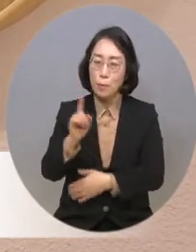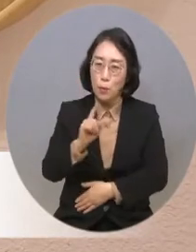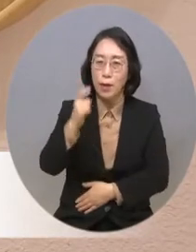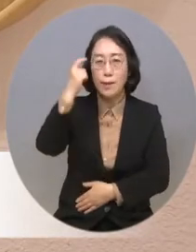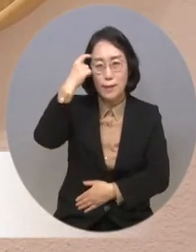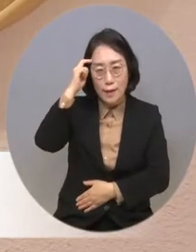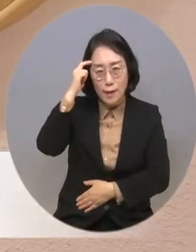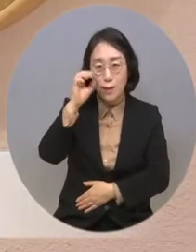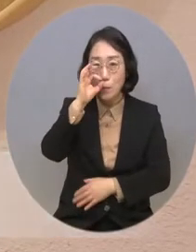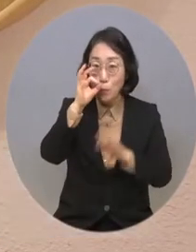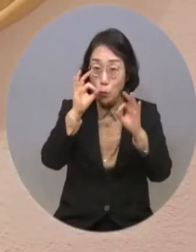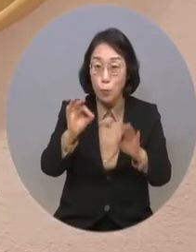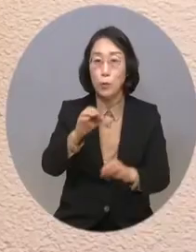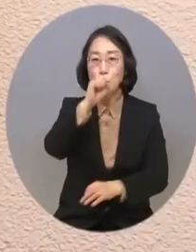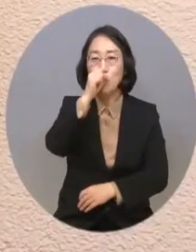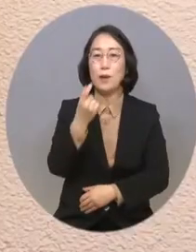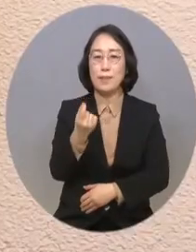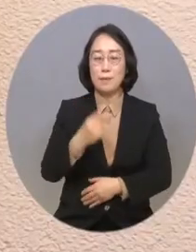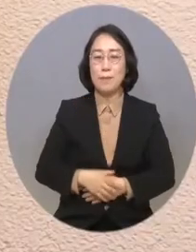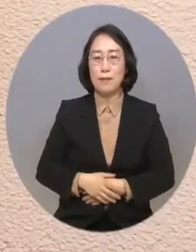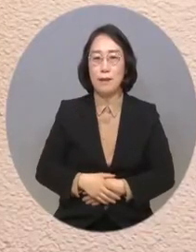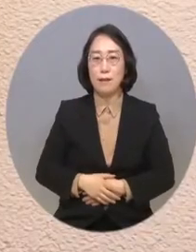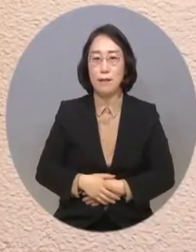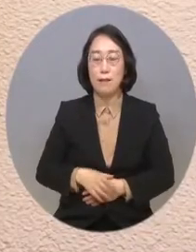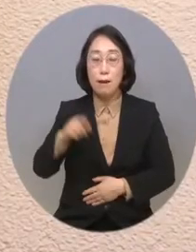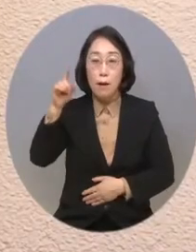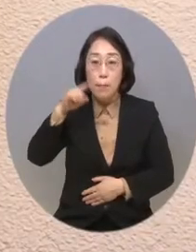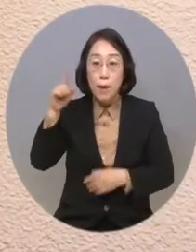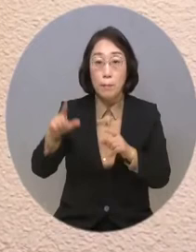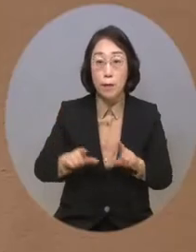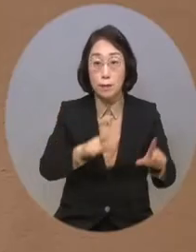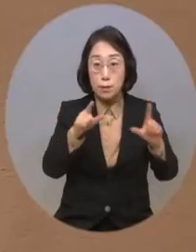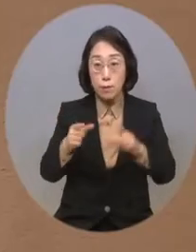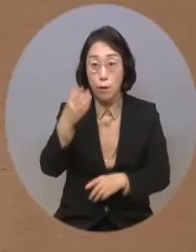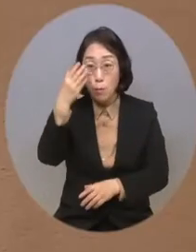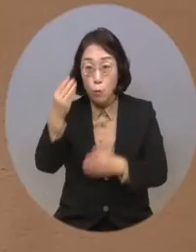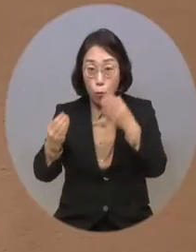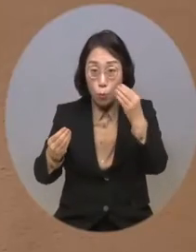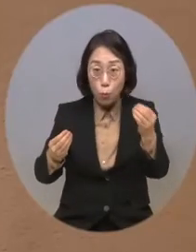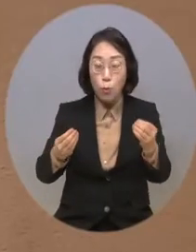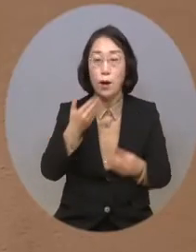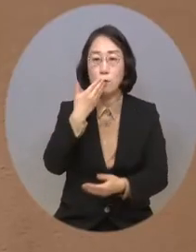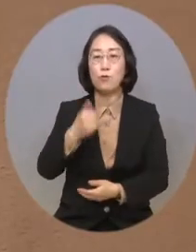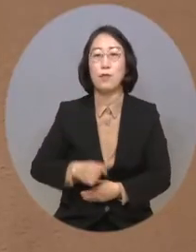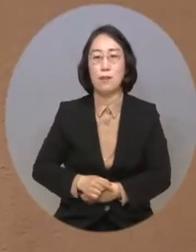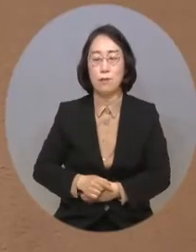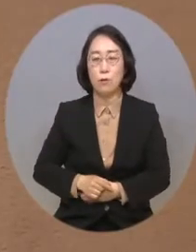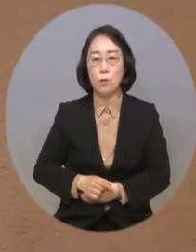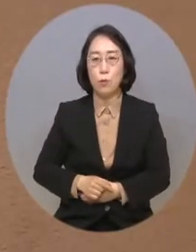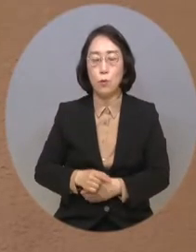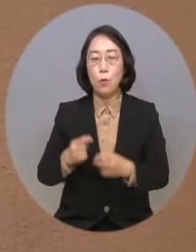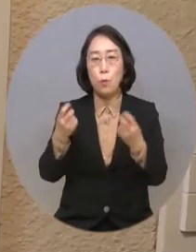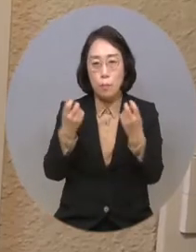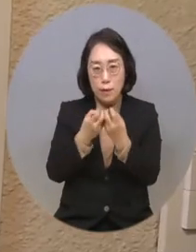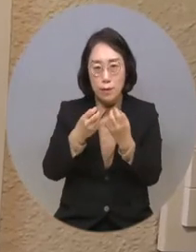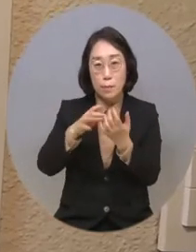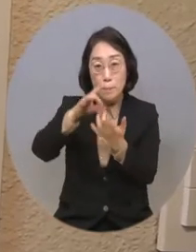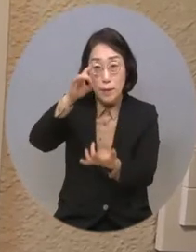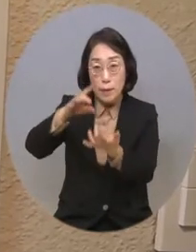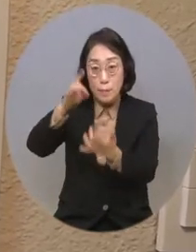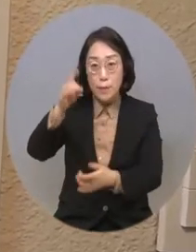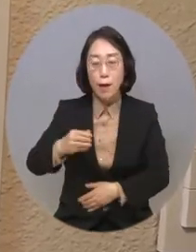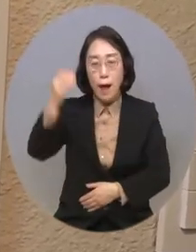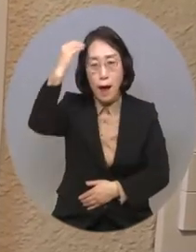싶은 마음입니다. 일상에서 찾을 수 있는 소재와 자연에 이르기까지 작업 방식과 재료 선택은